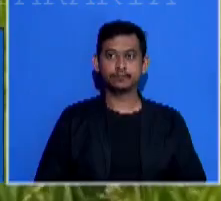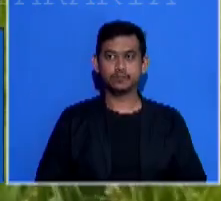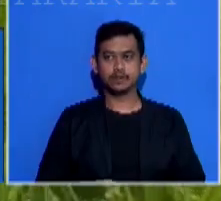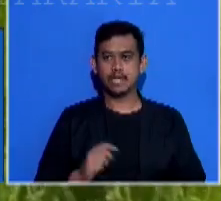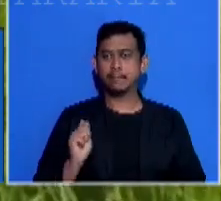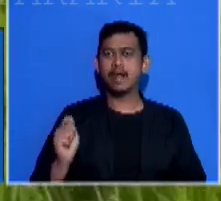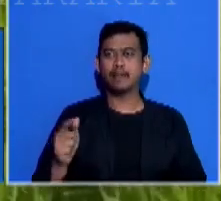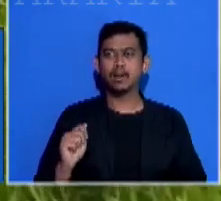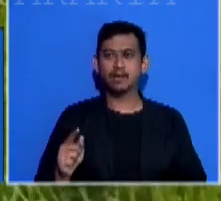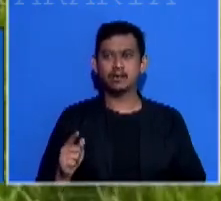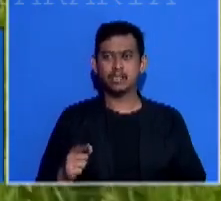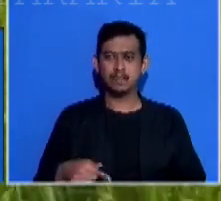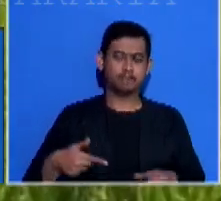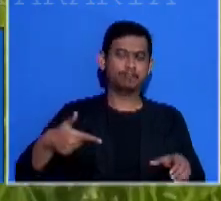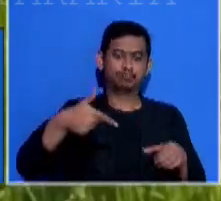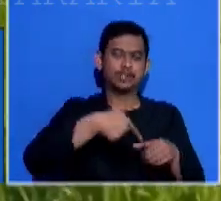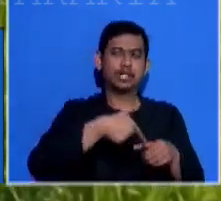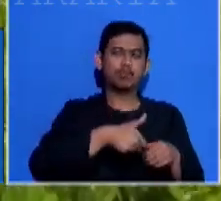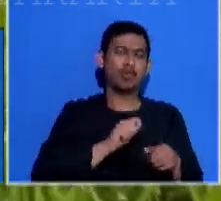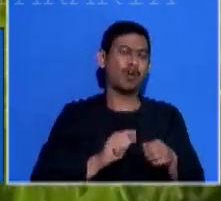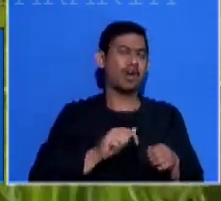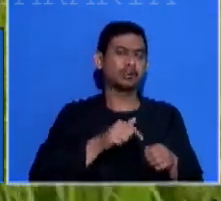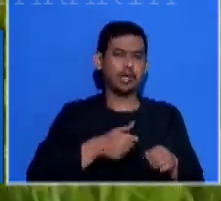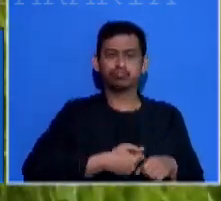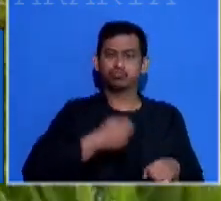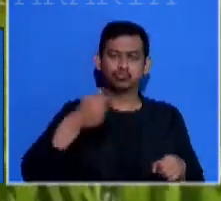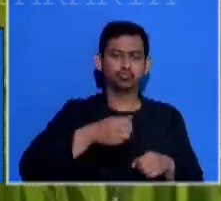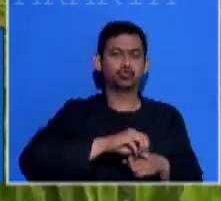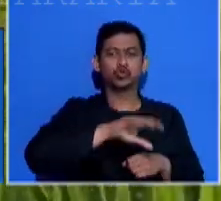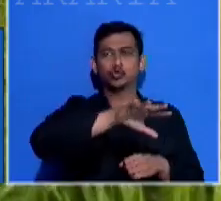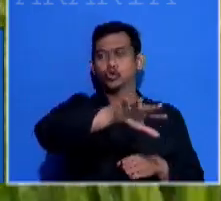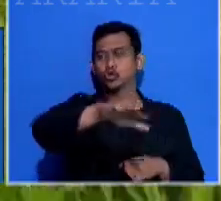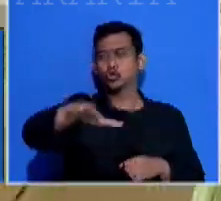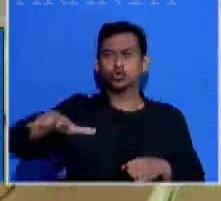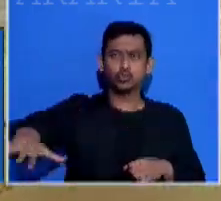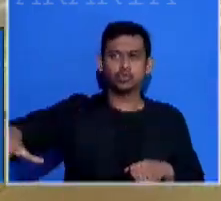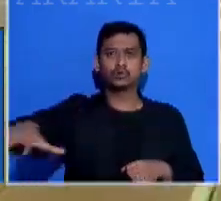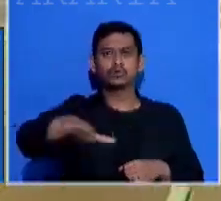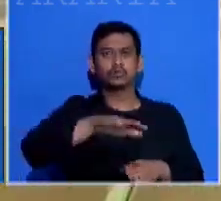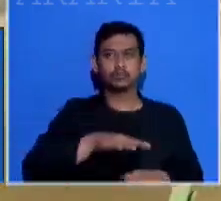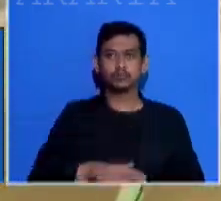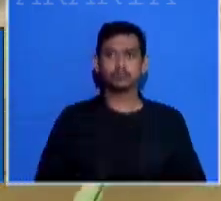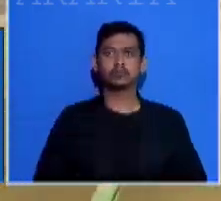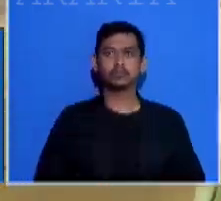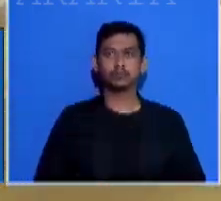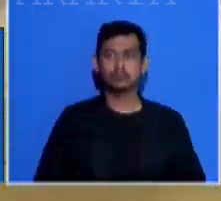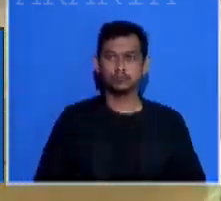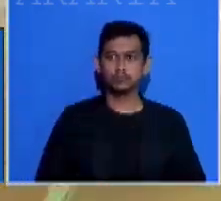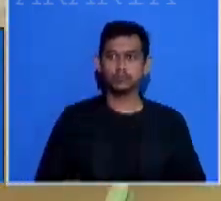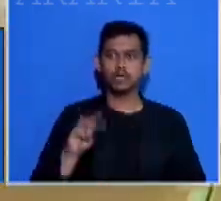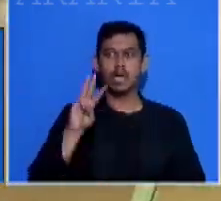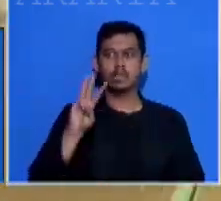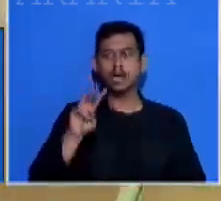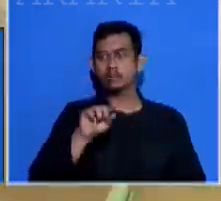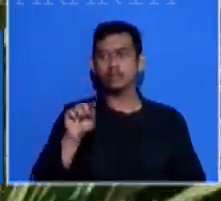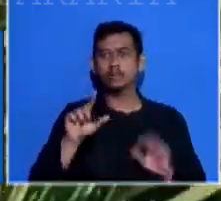ekstra untuk membeli bahan bakar diesel, mesin pompa air, demi menyelamatkan tanaman padi miliknya. Bagaimana tidak, setiap 3 hingga 7